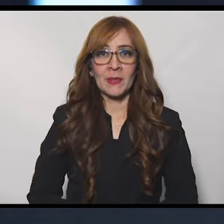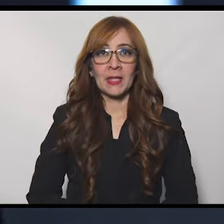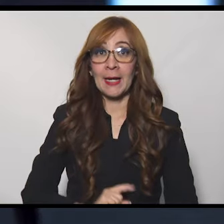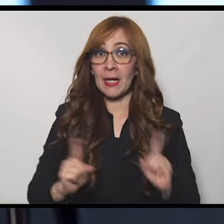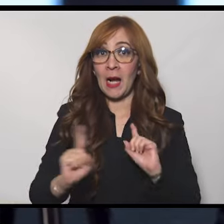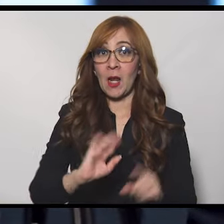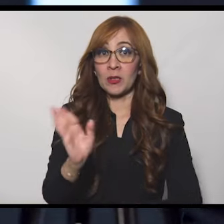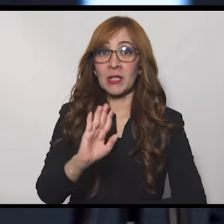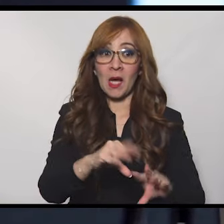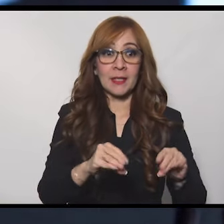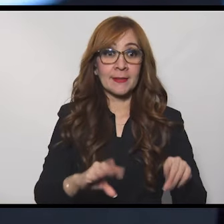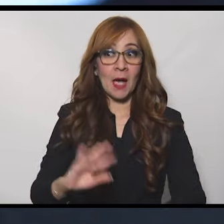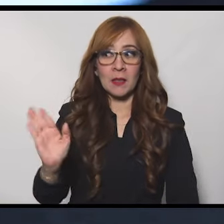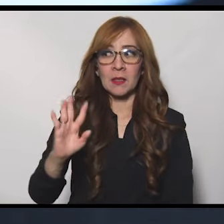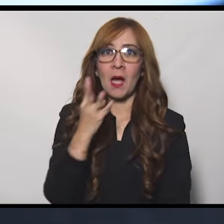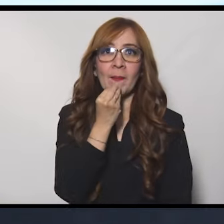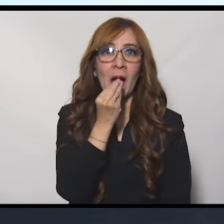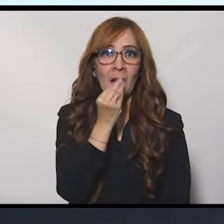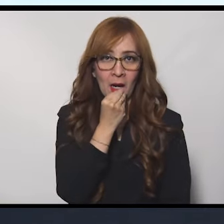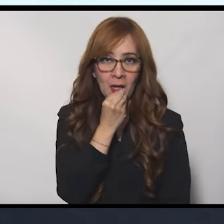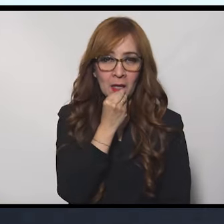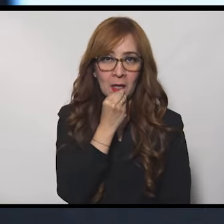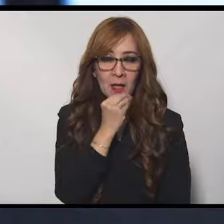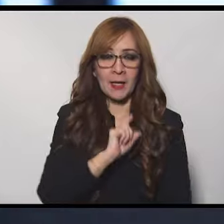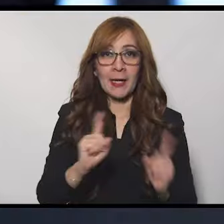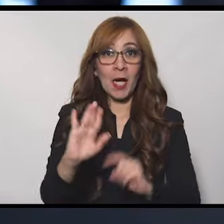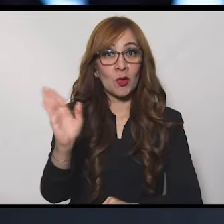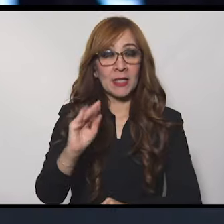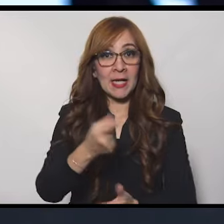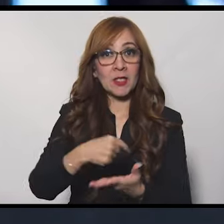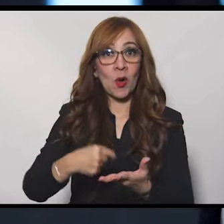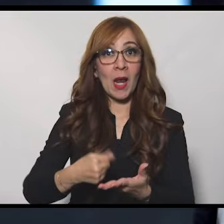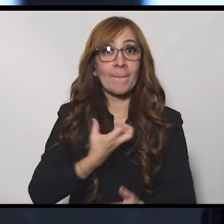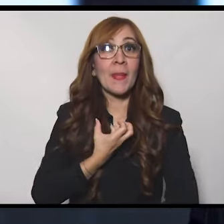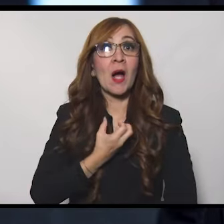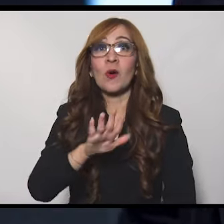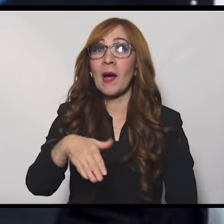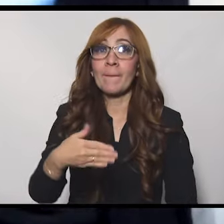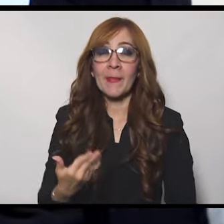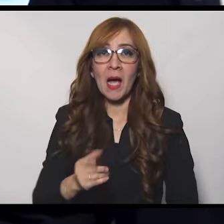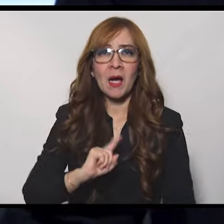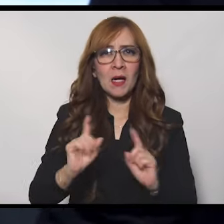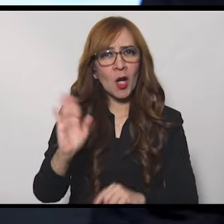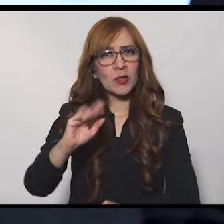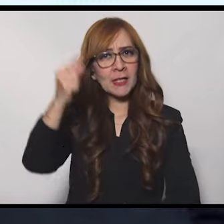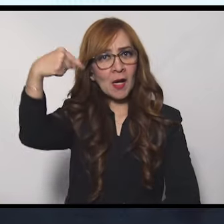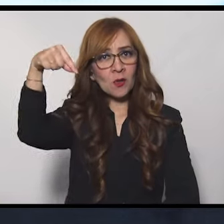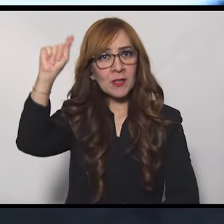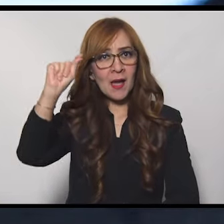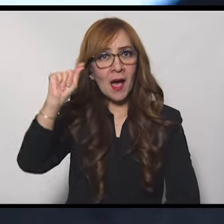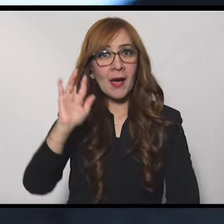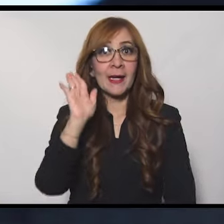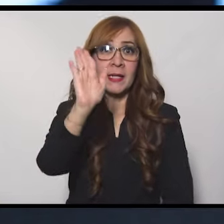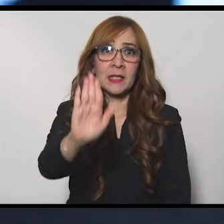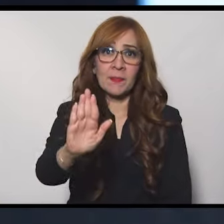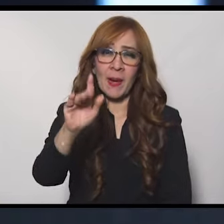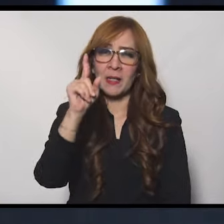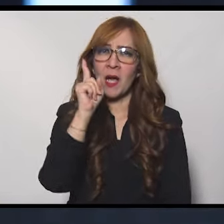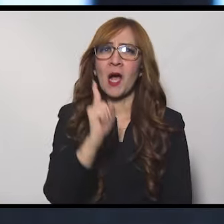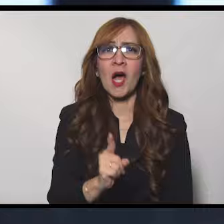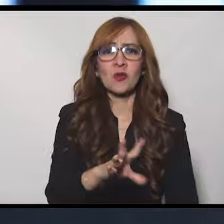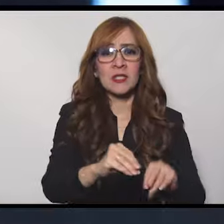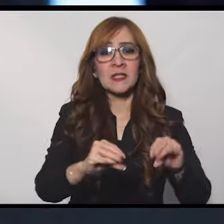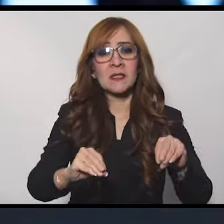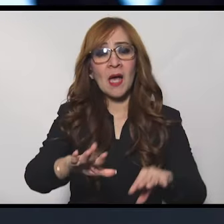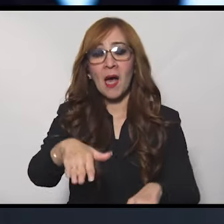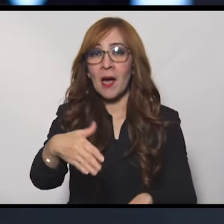Kalau gak kerja, gak makan. Kalau gak sekolah, gue mau ngapain? Kalau gak kuliah, kedepannya aku mesti